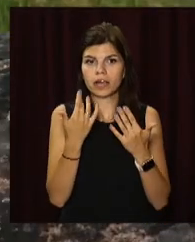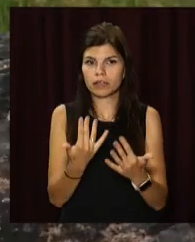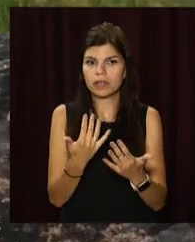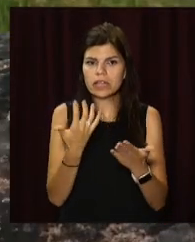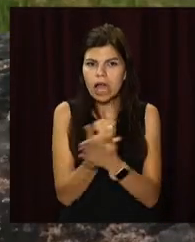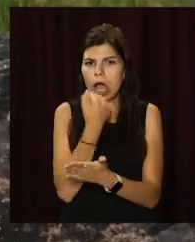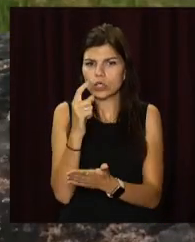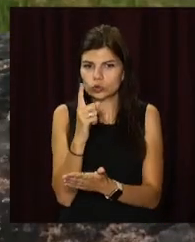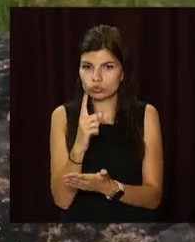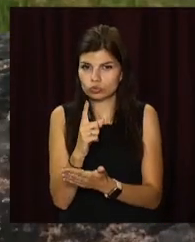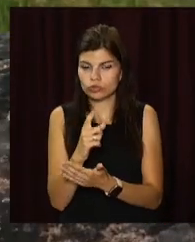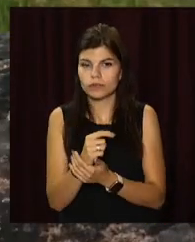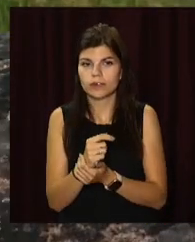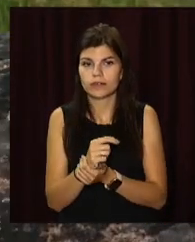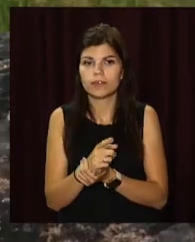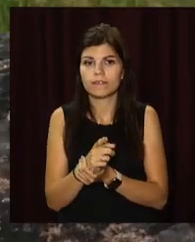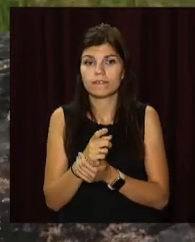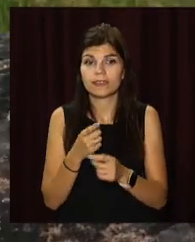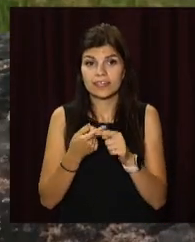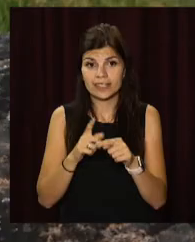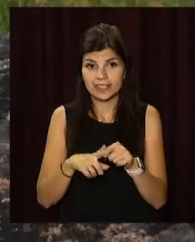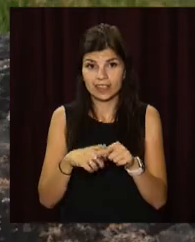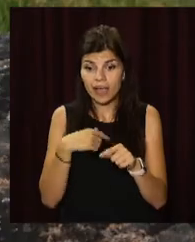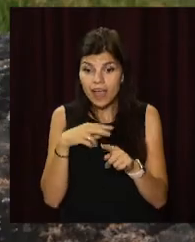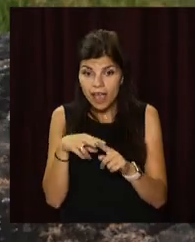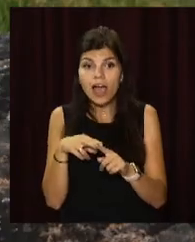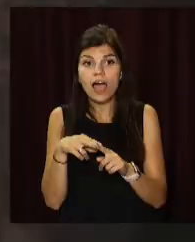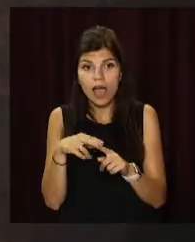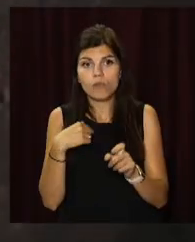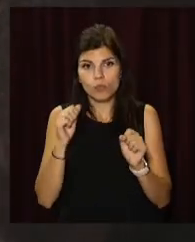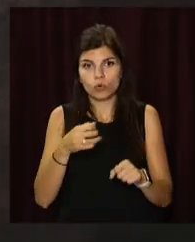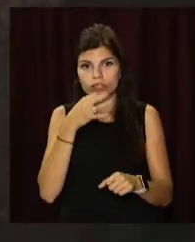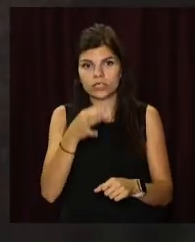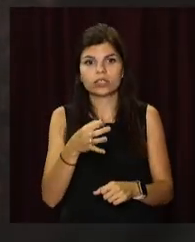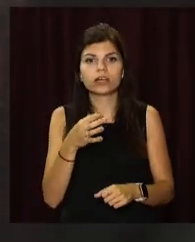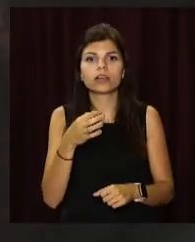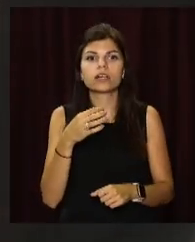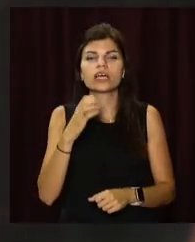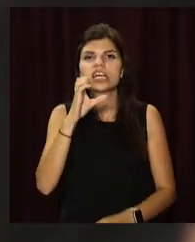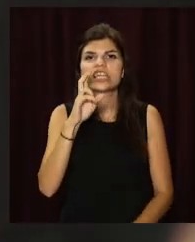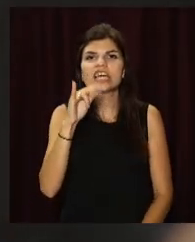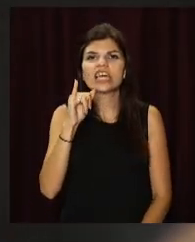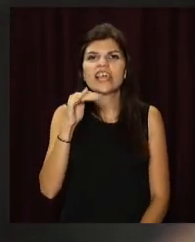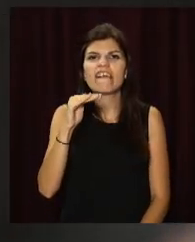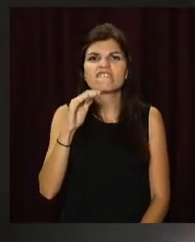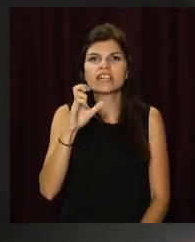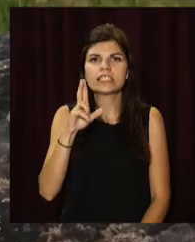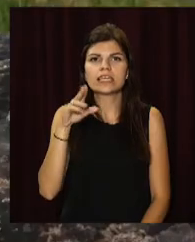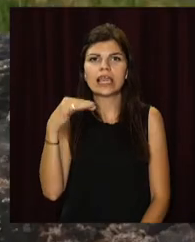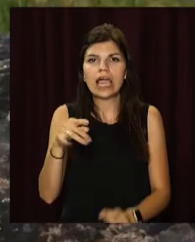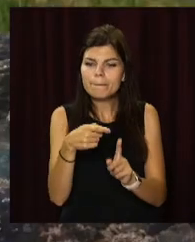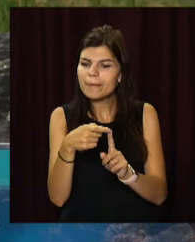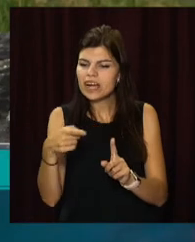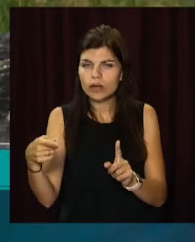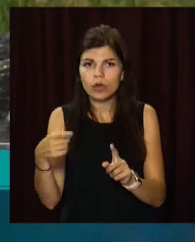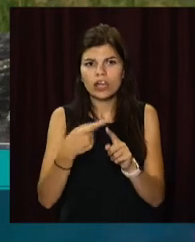клеймами. І саме по цим ручкам ми могли датувати скіфський період цієї пам'ятки. В основному